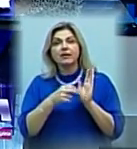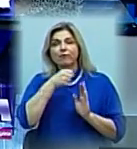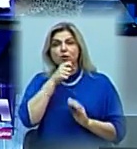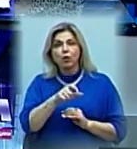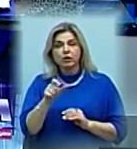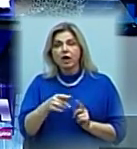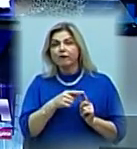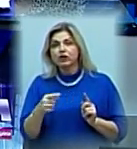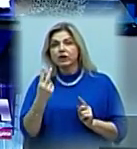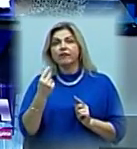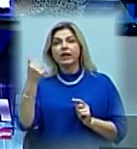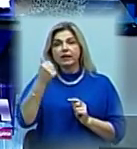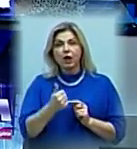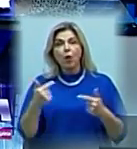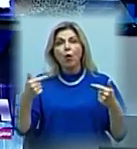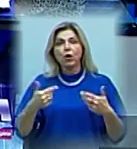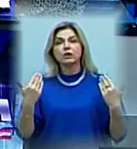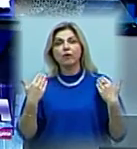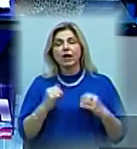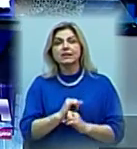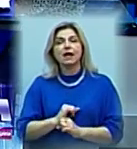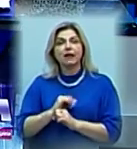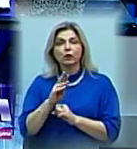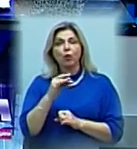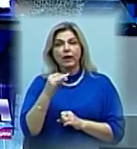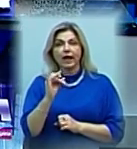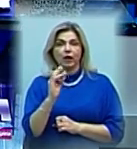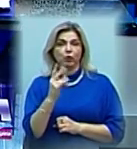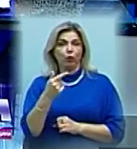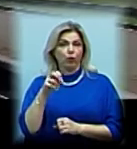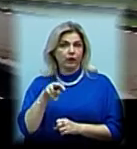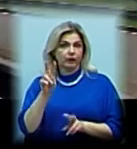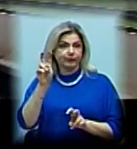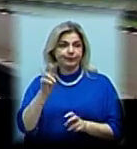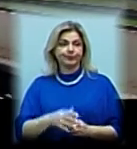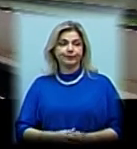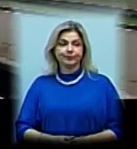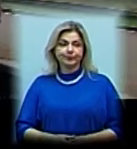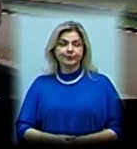Протягом 2 тижнів гості відпочиватимуть у санаторії профілакторії «Інгул».